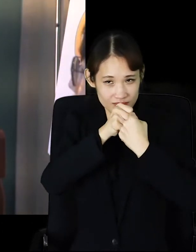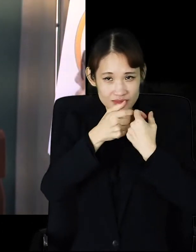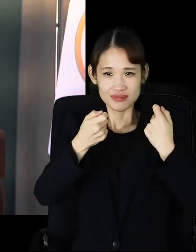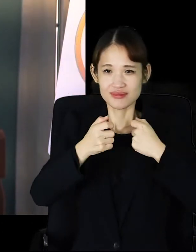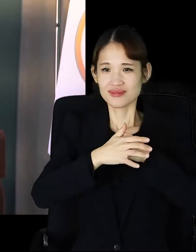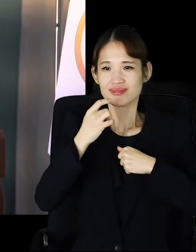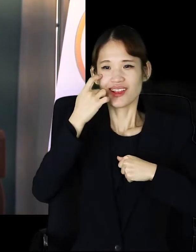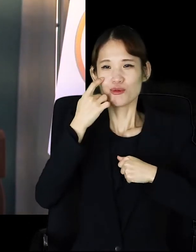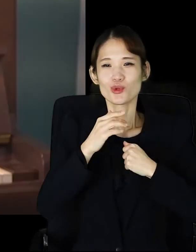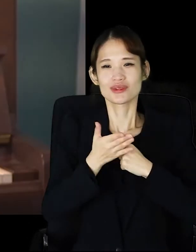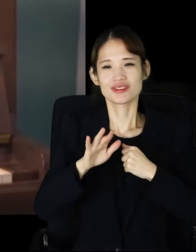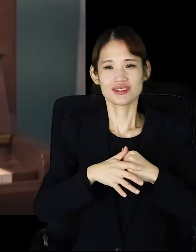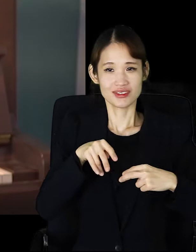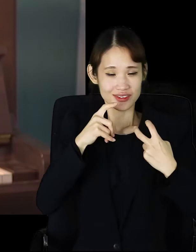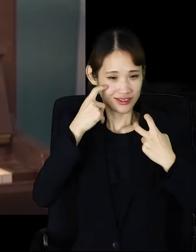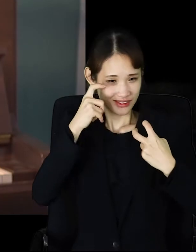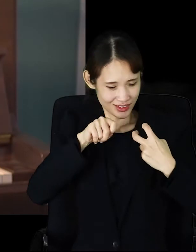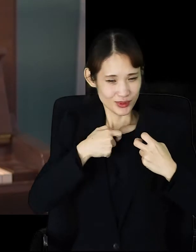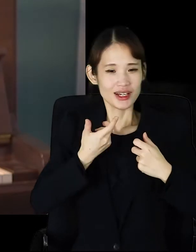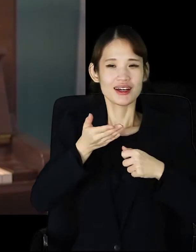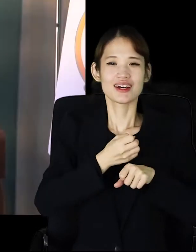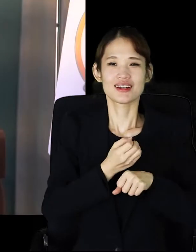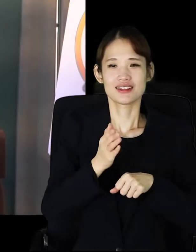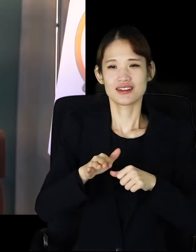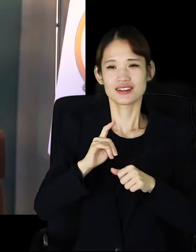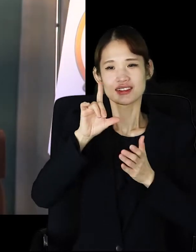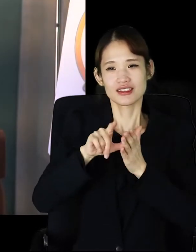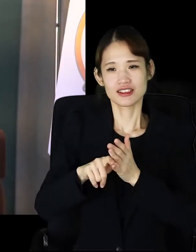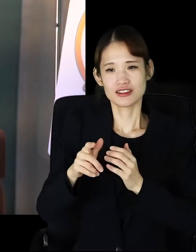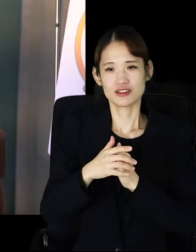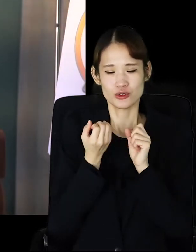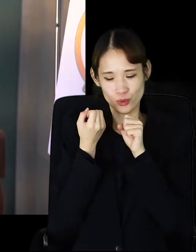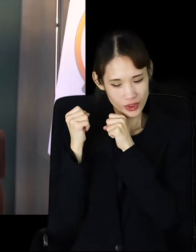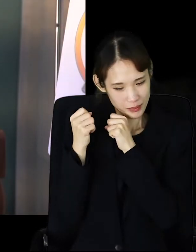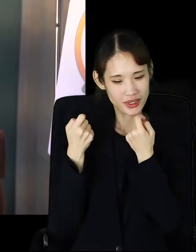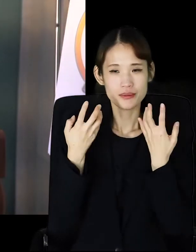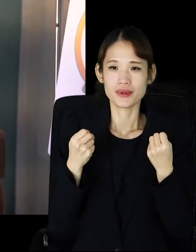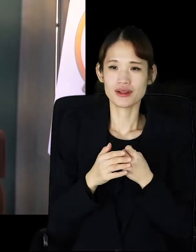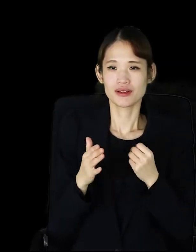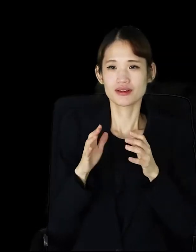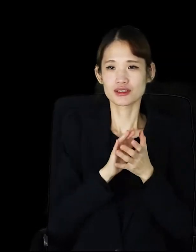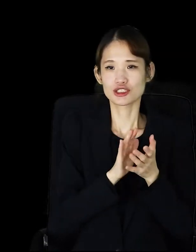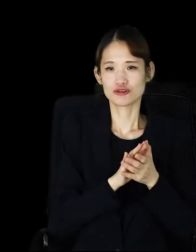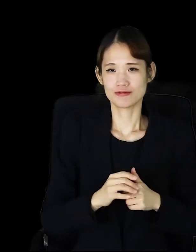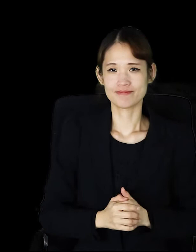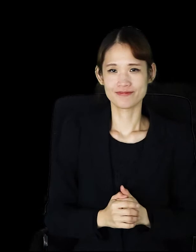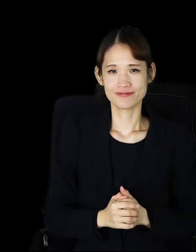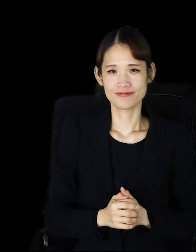피하나 보자 이런 식으로 마주치면서 찡긋해주는 편인데 그때 당시에는 이제 좀 피하는 편이었죠. 근데 제 친구가 3,